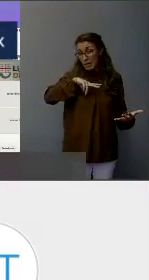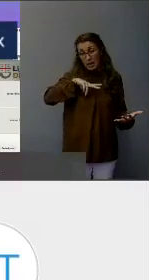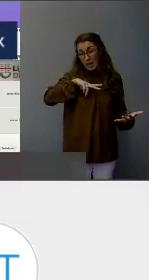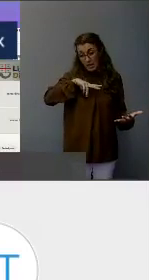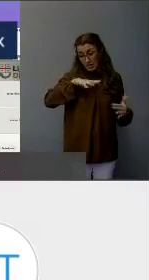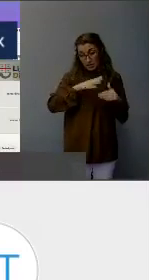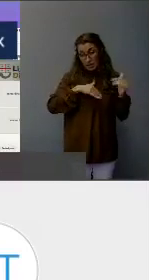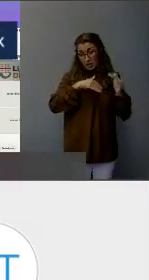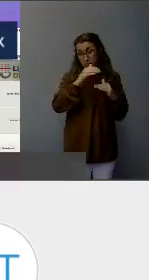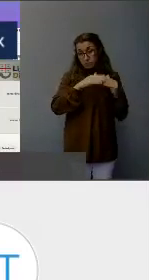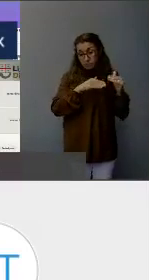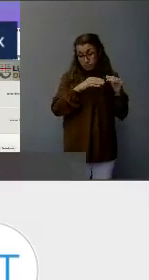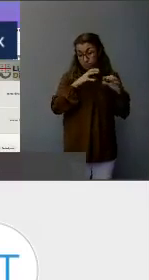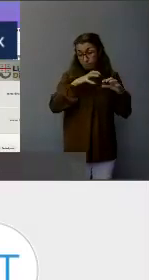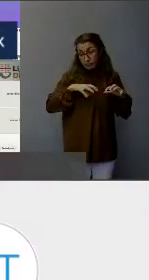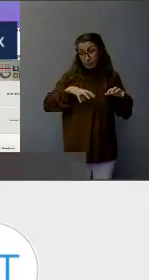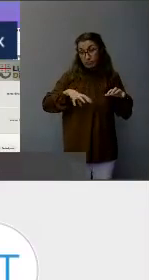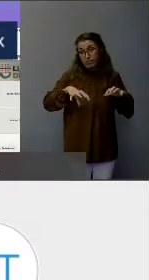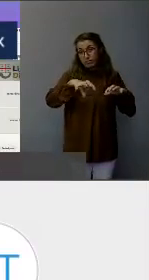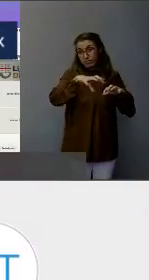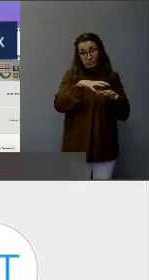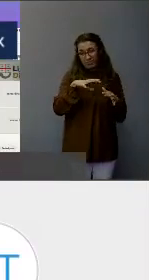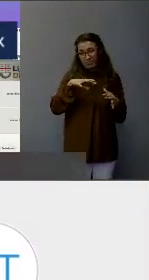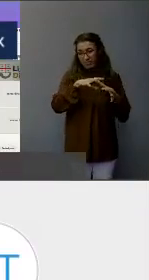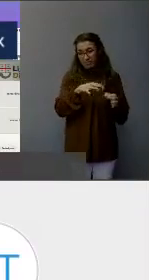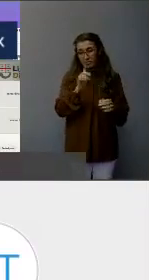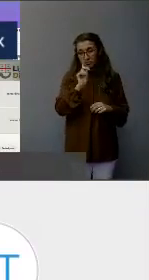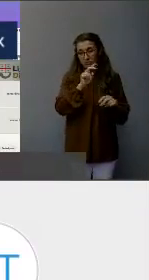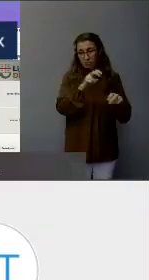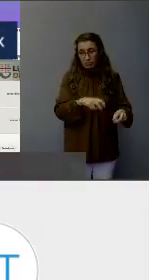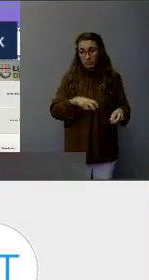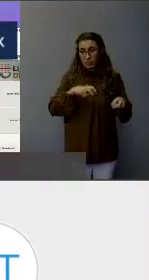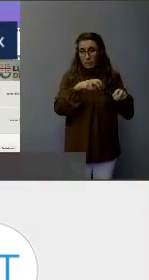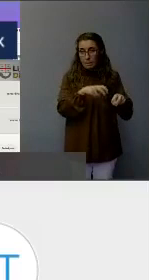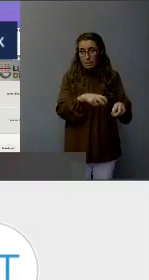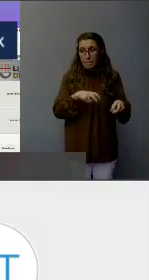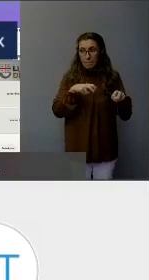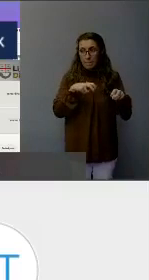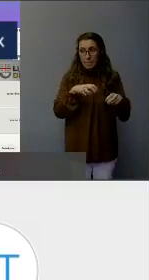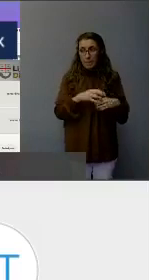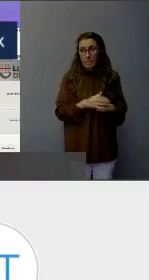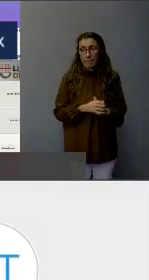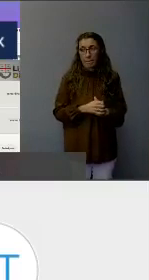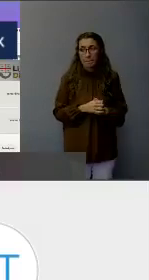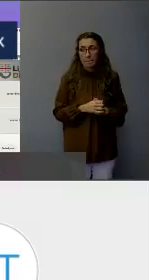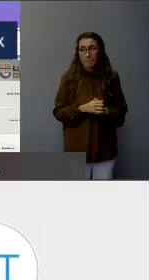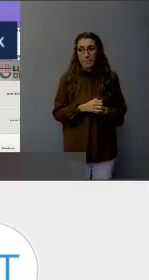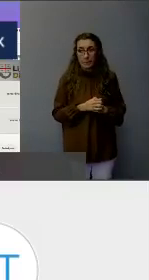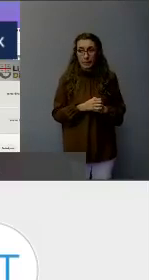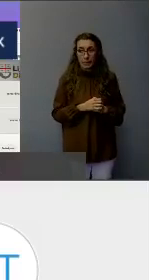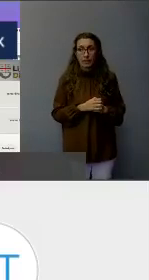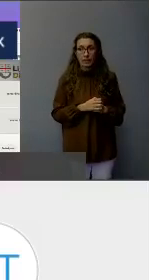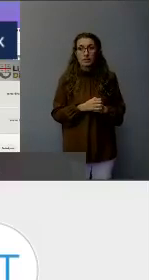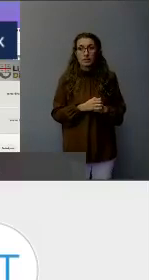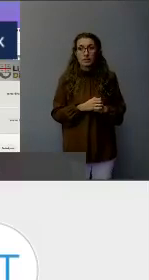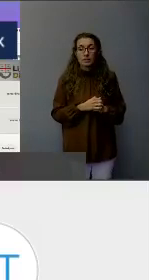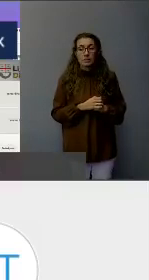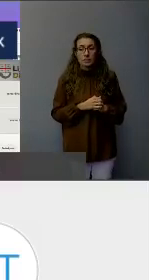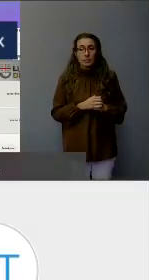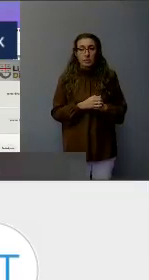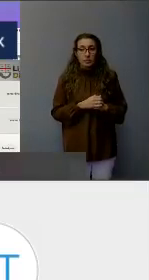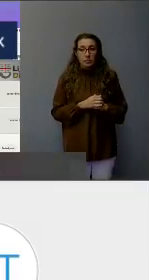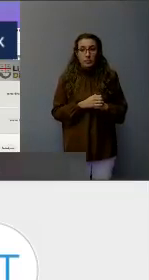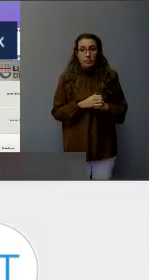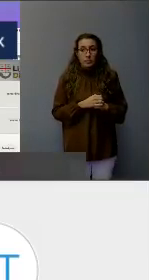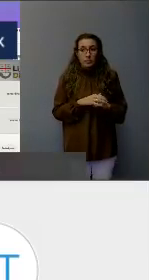direttamente allineato e coerente con l'attività agricola di quella zona con la zona